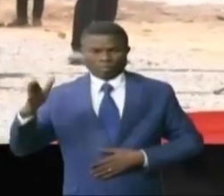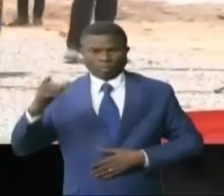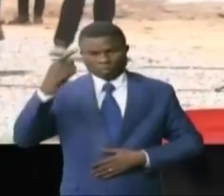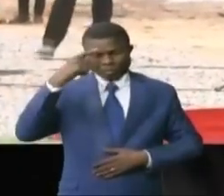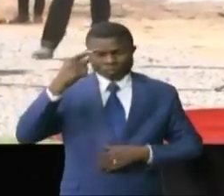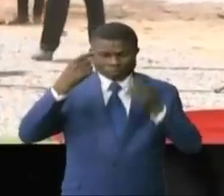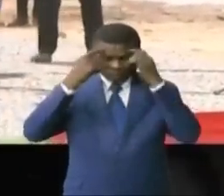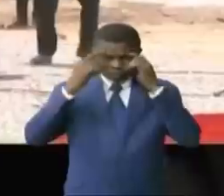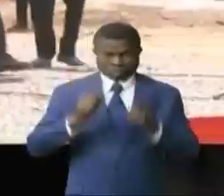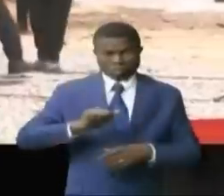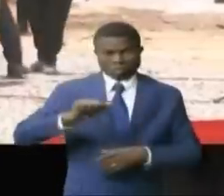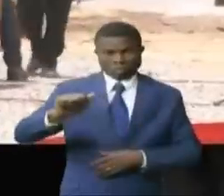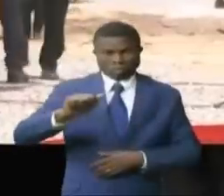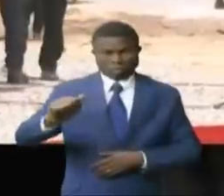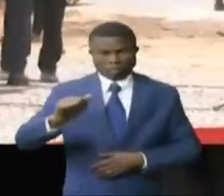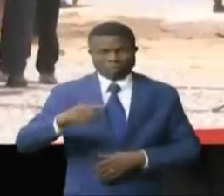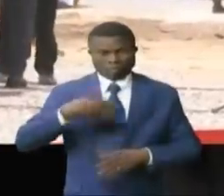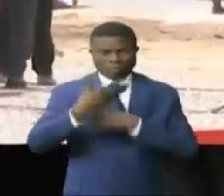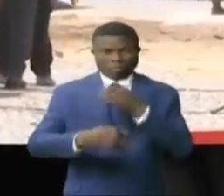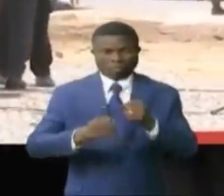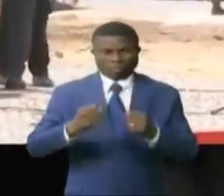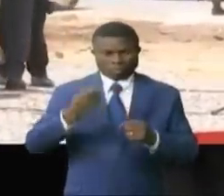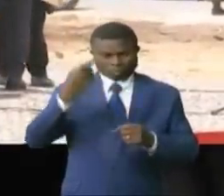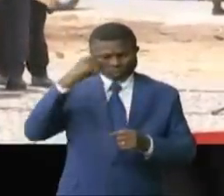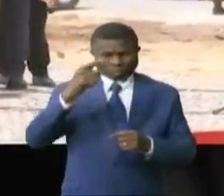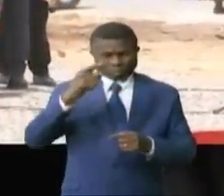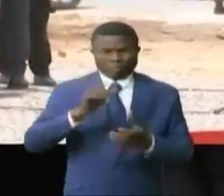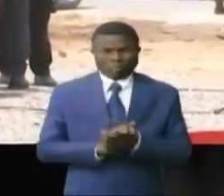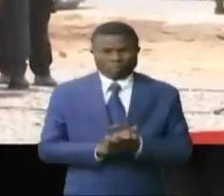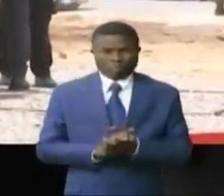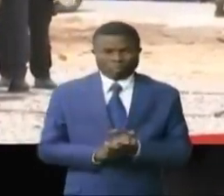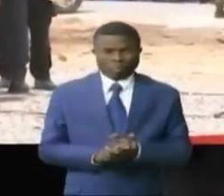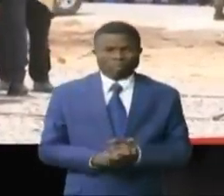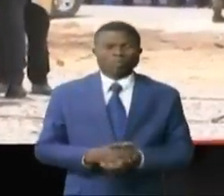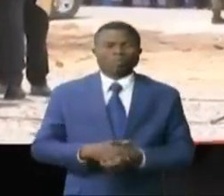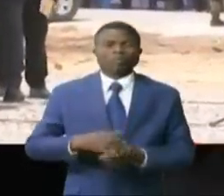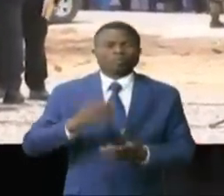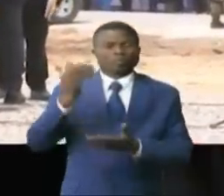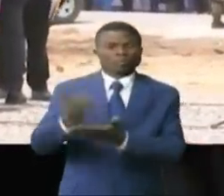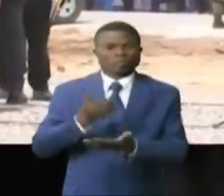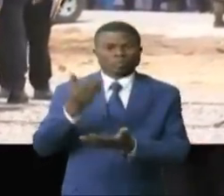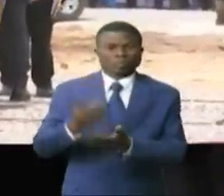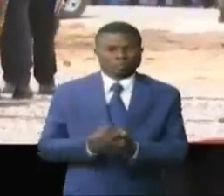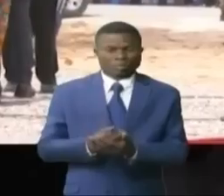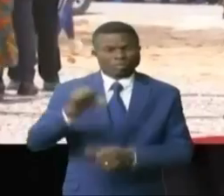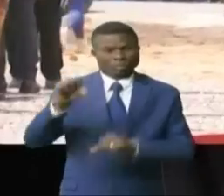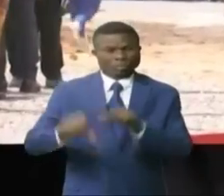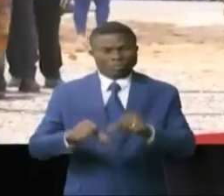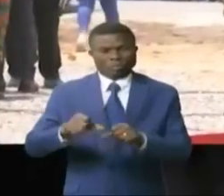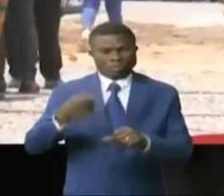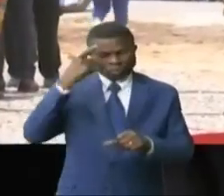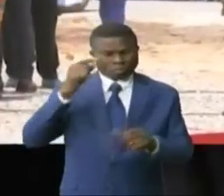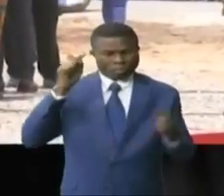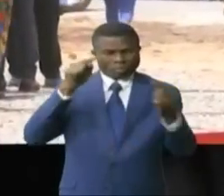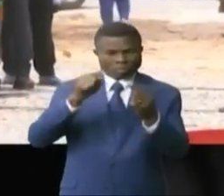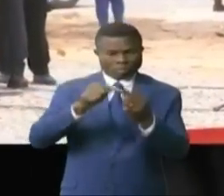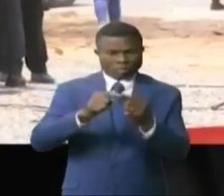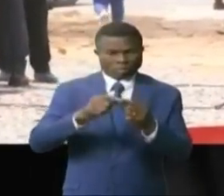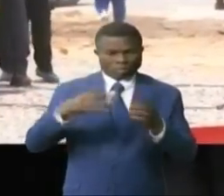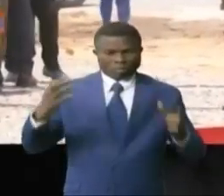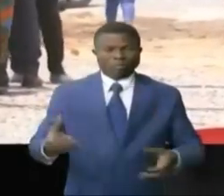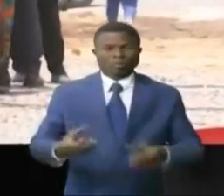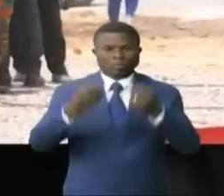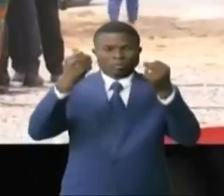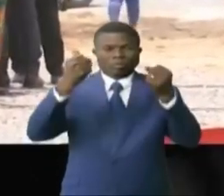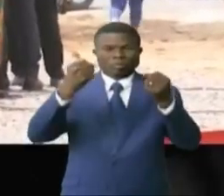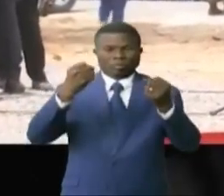sa détermination à lutter pour le passage d'une exploitation malicieuse vers une